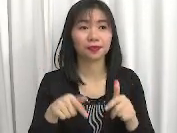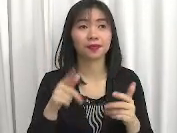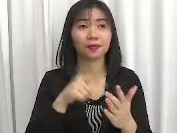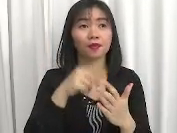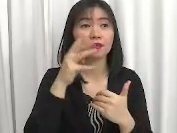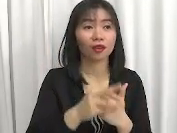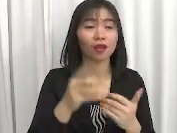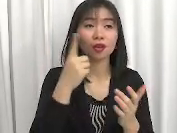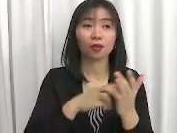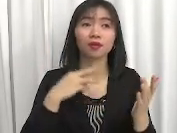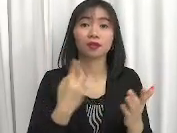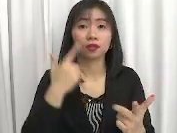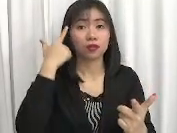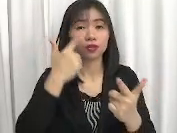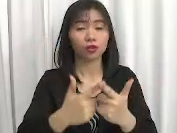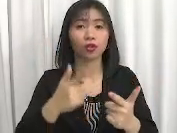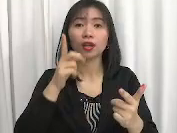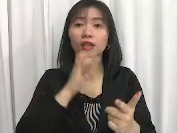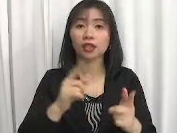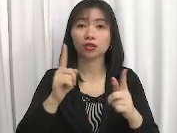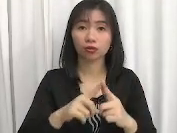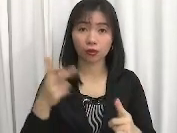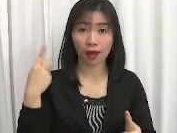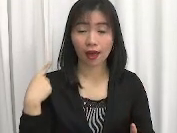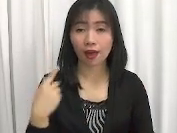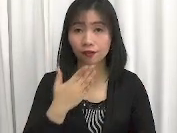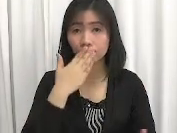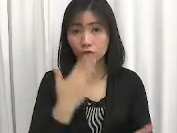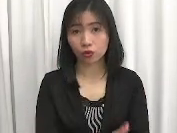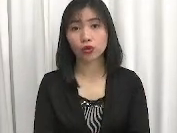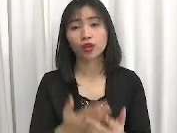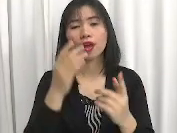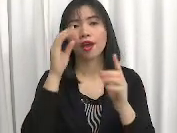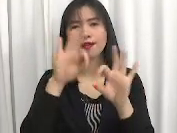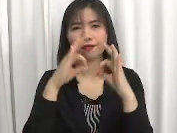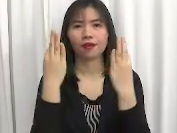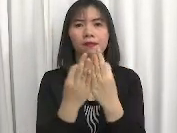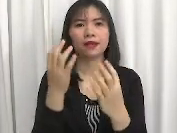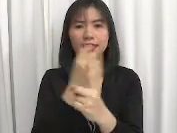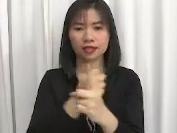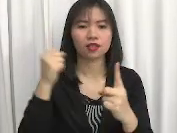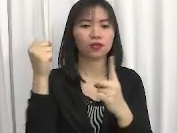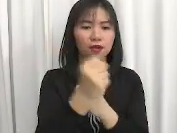ang layunin natin ay mapaganda yung ating pamilya. Yeah. Diba? Lahat tayo